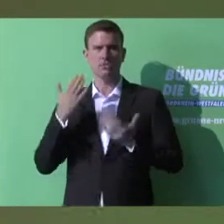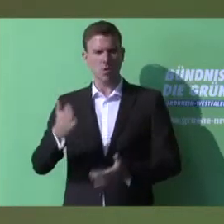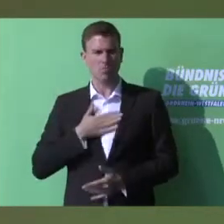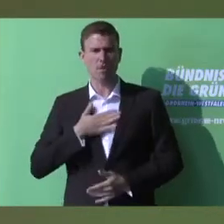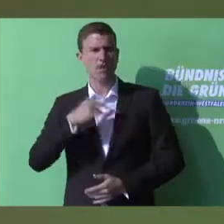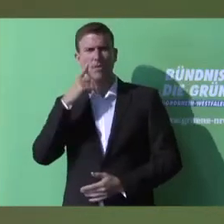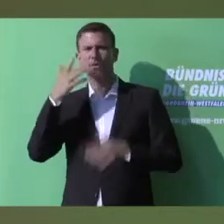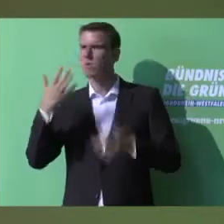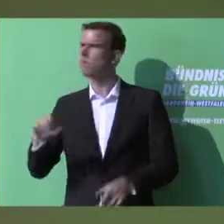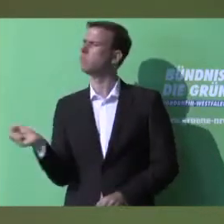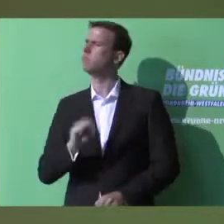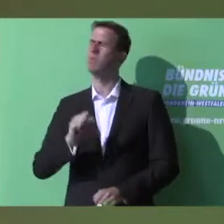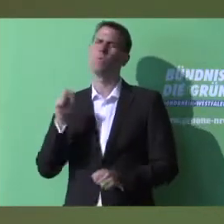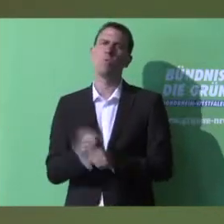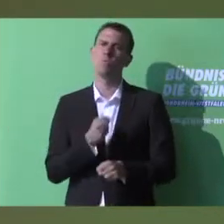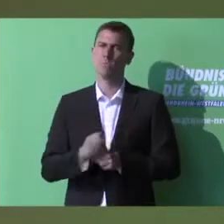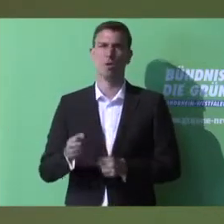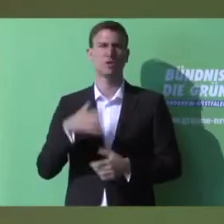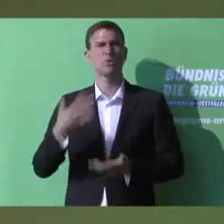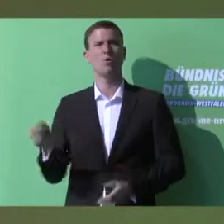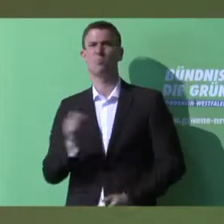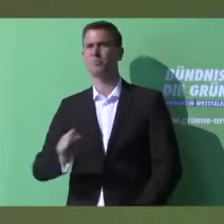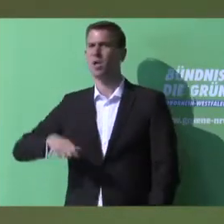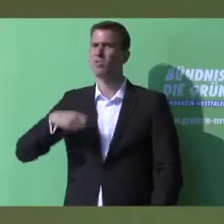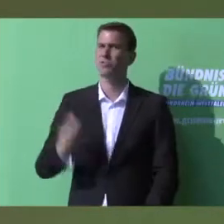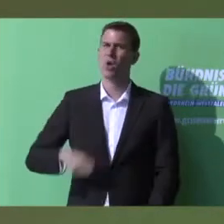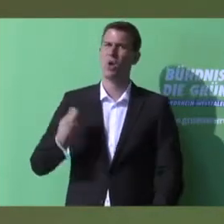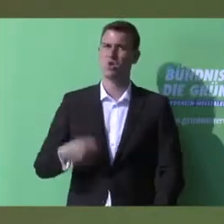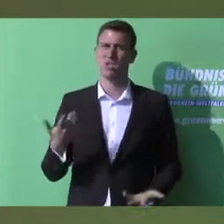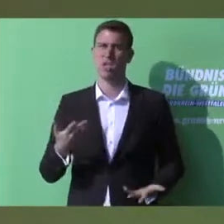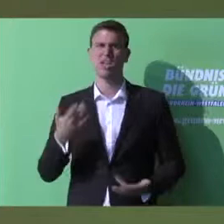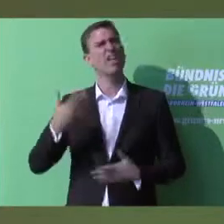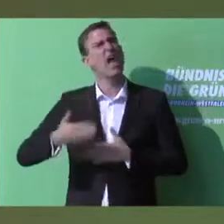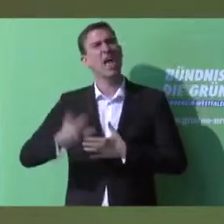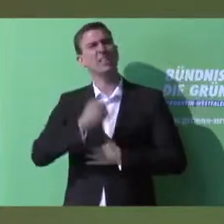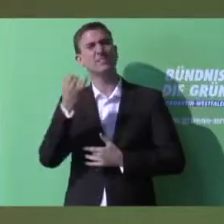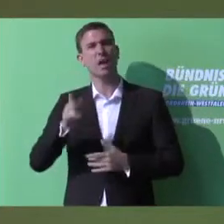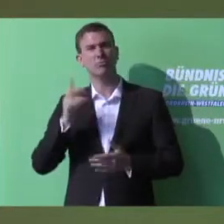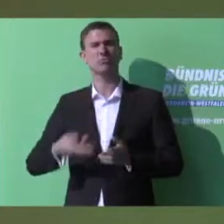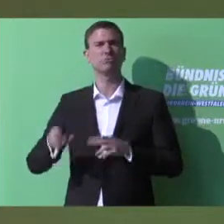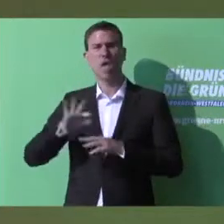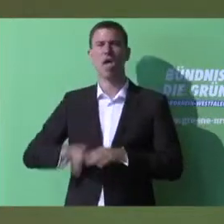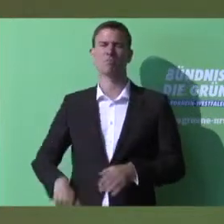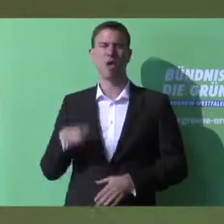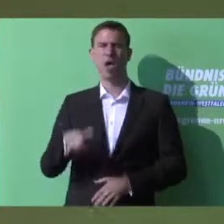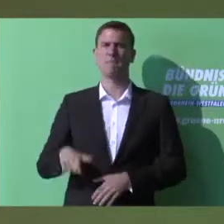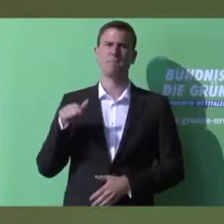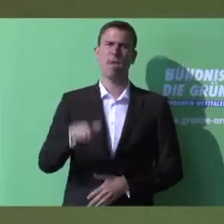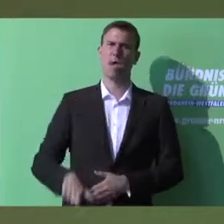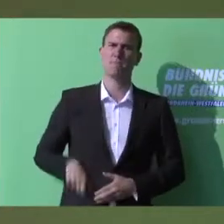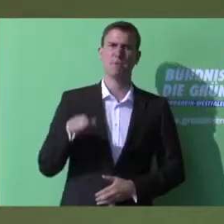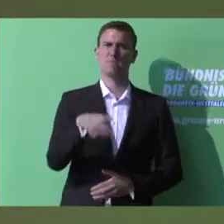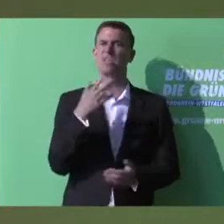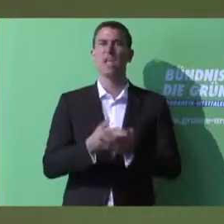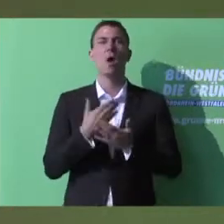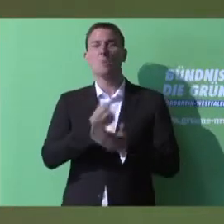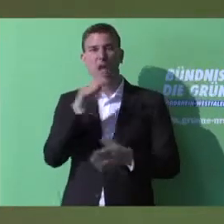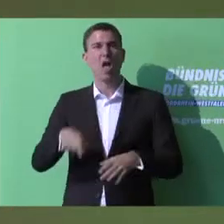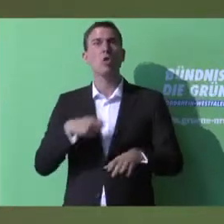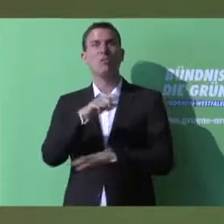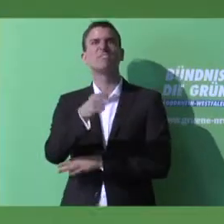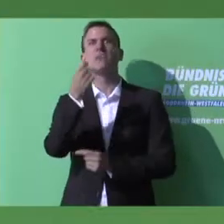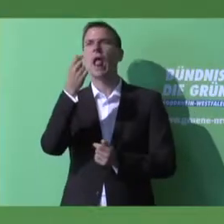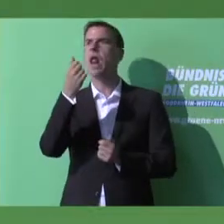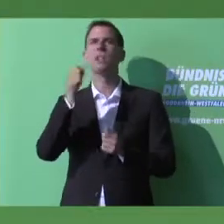ärgerlich, das war teuer, das kostet uns jedes Jahr Geld. Das ist einer der Gründe, warum die Finanzen auch in NRW knapp